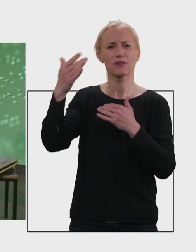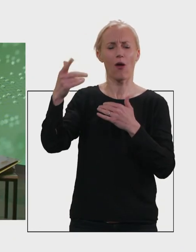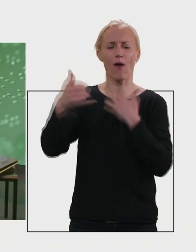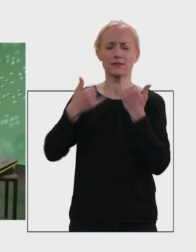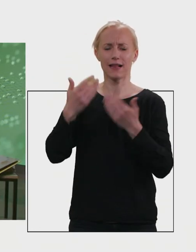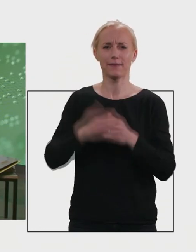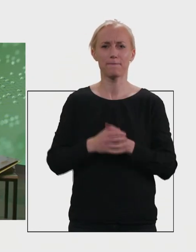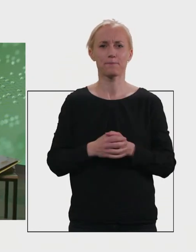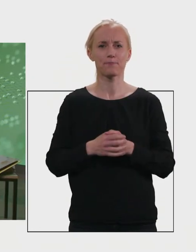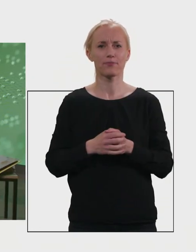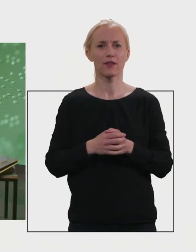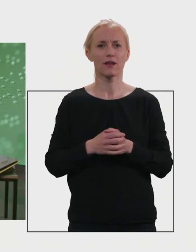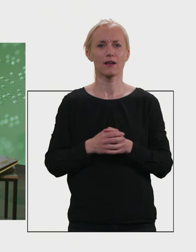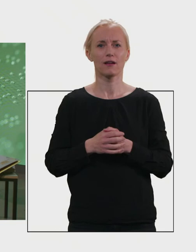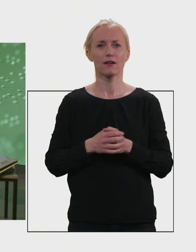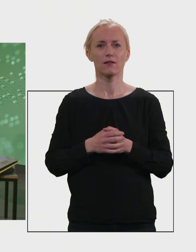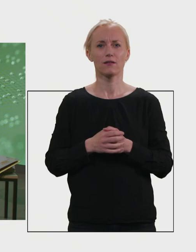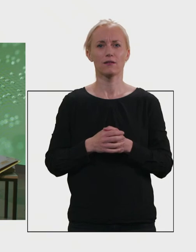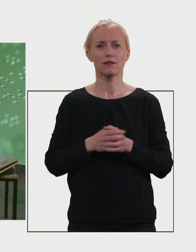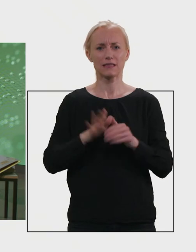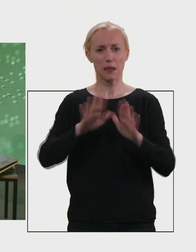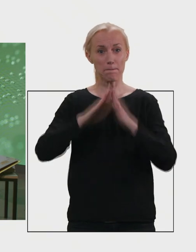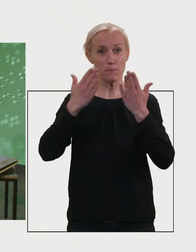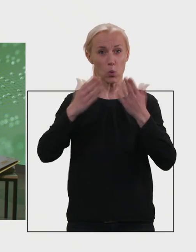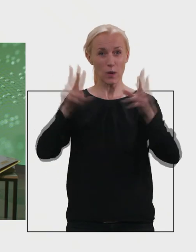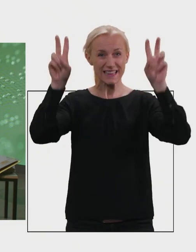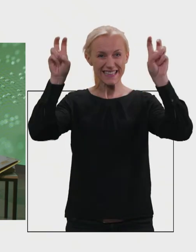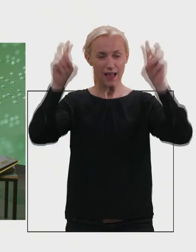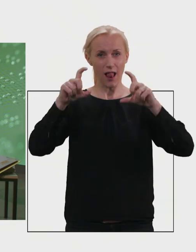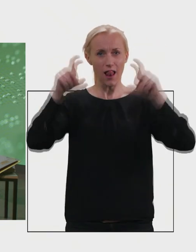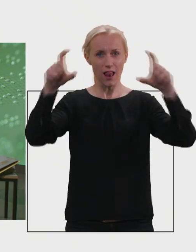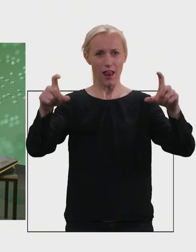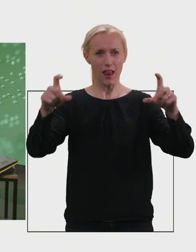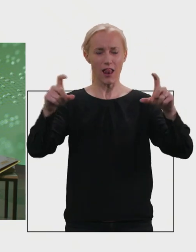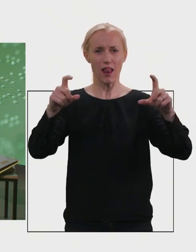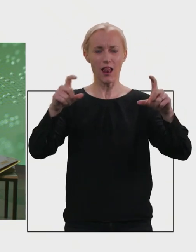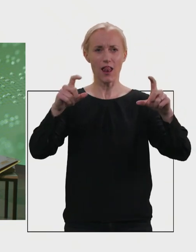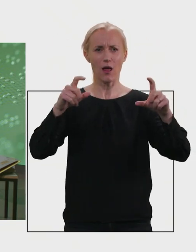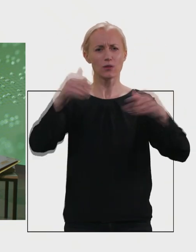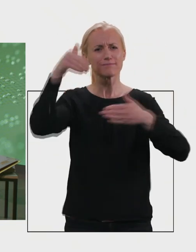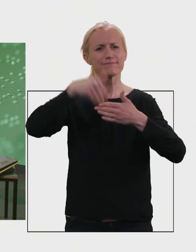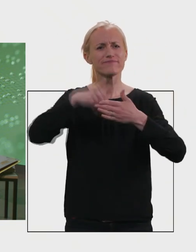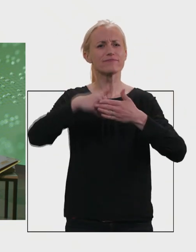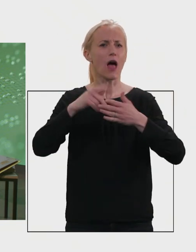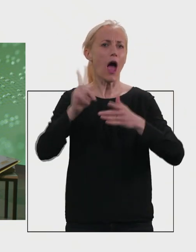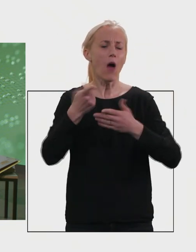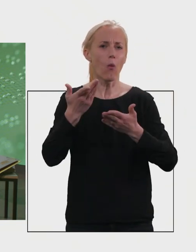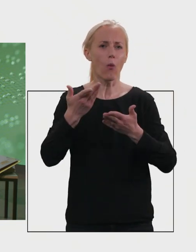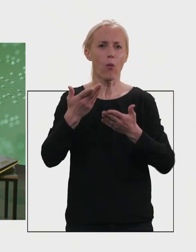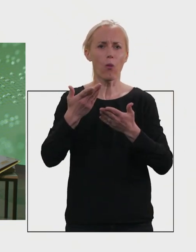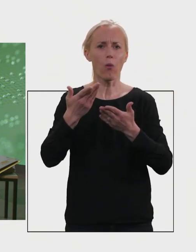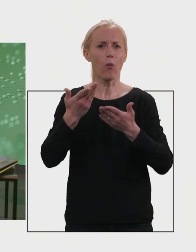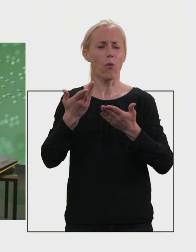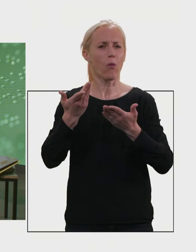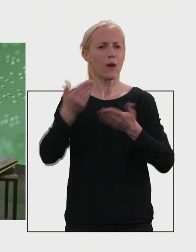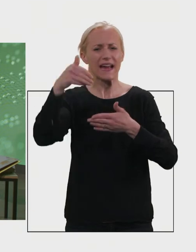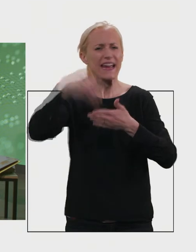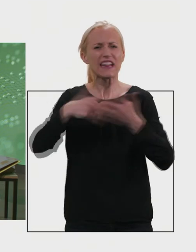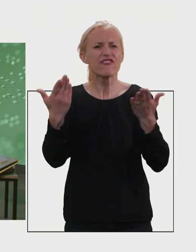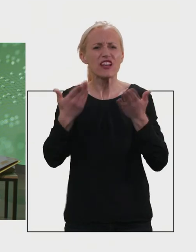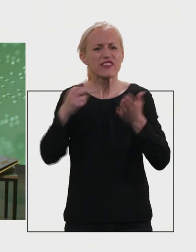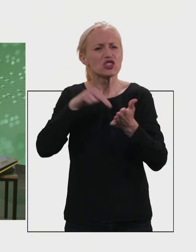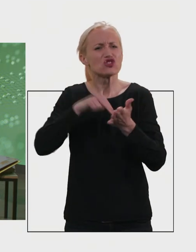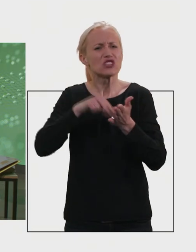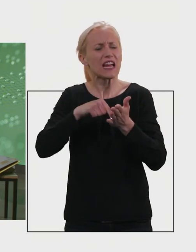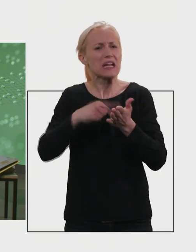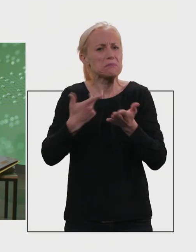bitte. Den Buchtitel. Ja, genau, den Buchtitel. Genau. Und das, was da drin steht natürlich. Also was ist überhaupt da drin? Was steht da